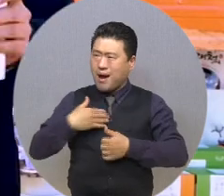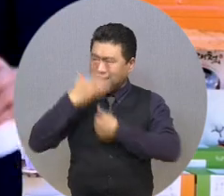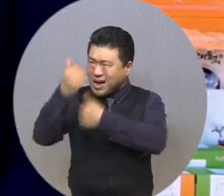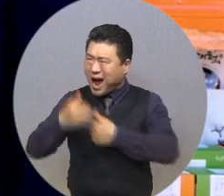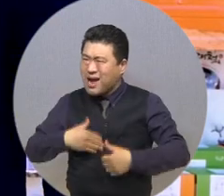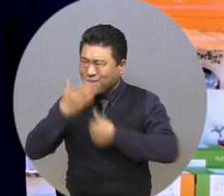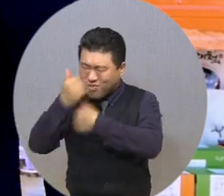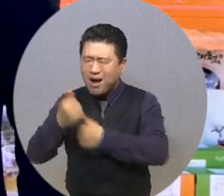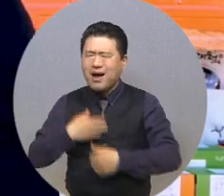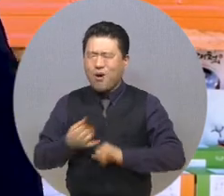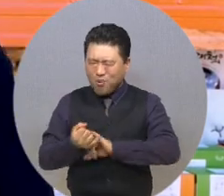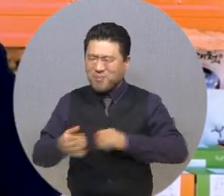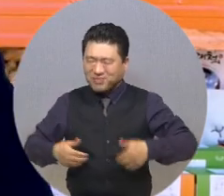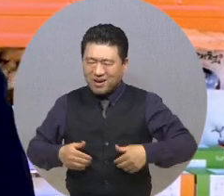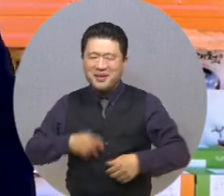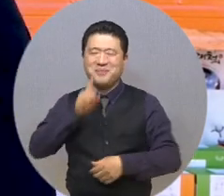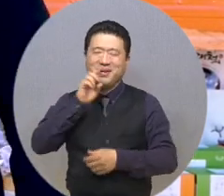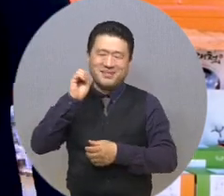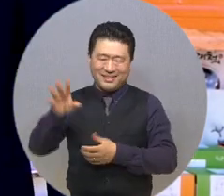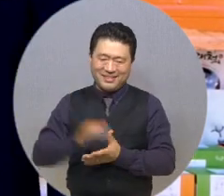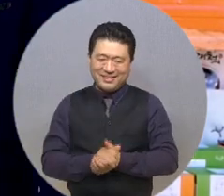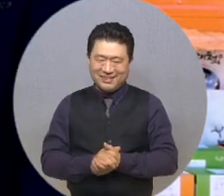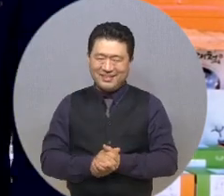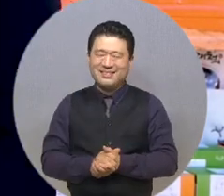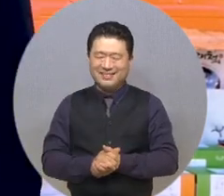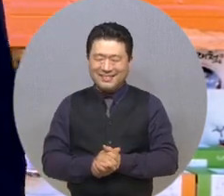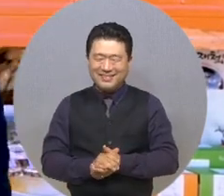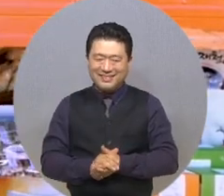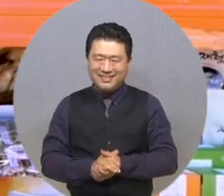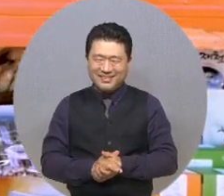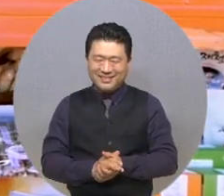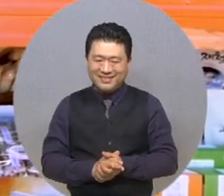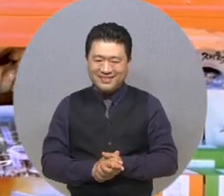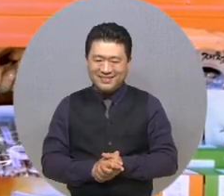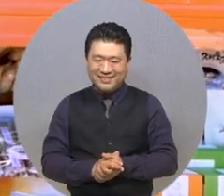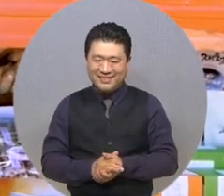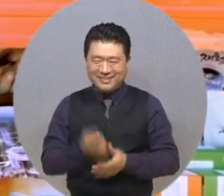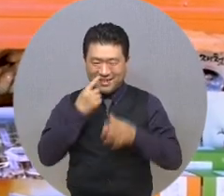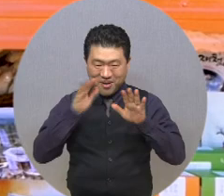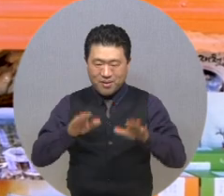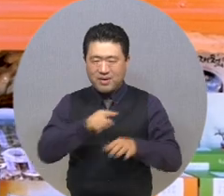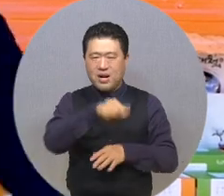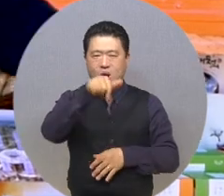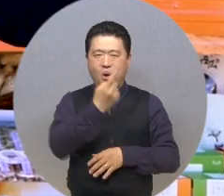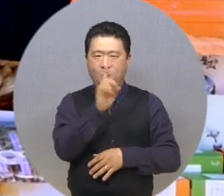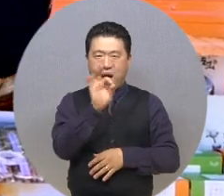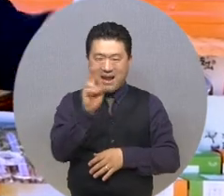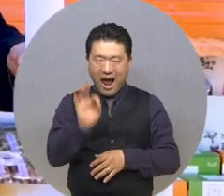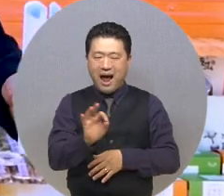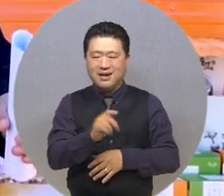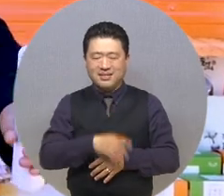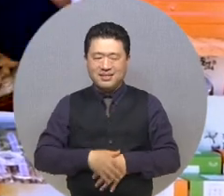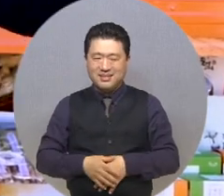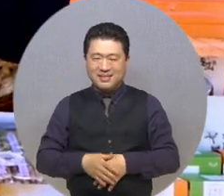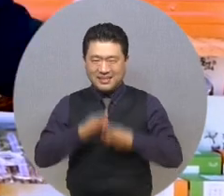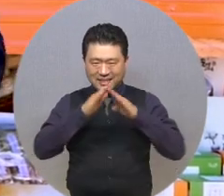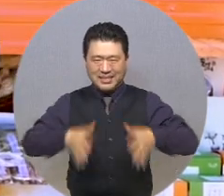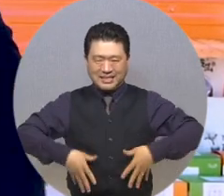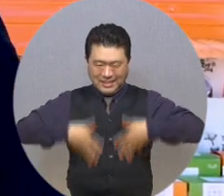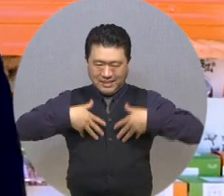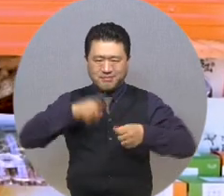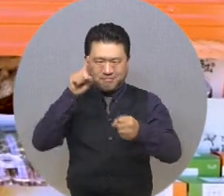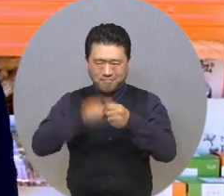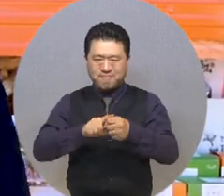나 아니면 안 돼. 그럼. 내가 오늘 정말 광양, 네, 전남도,